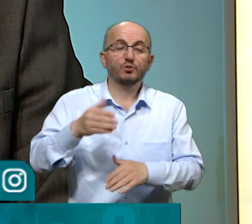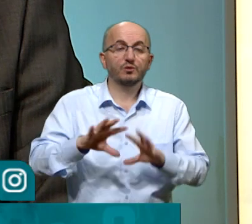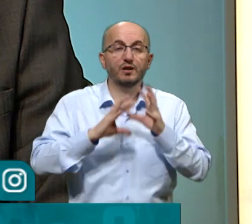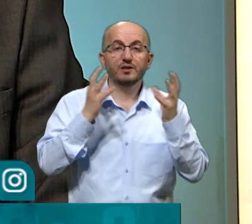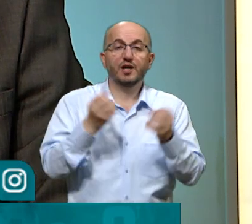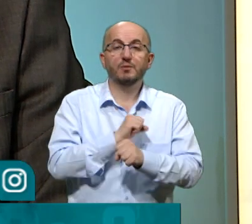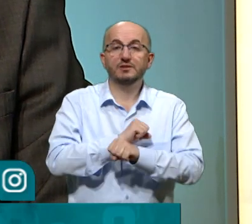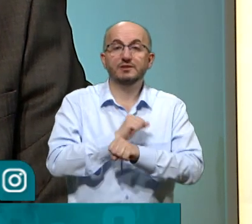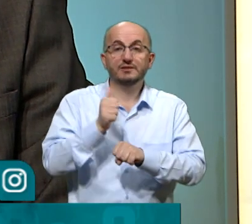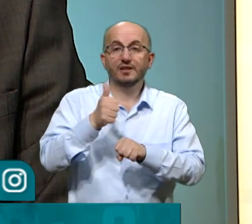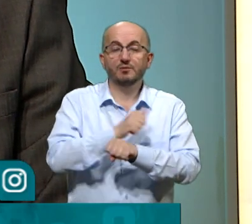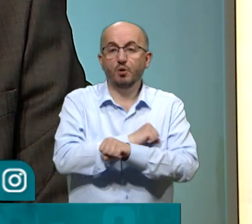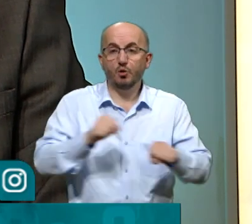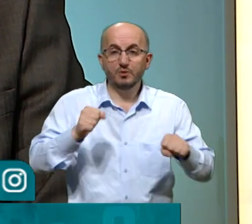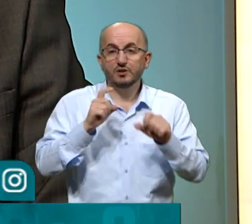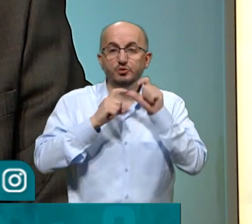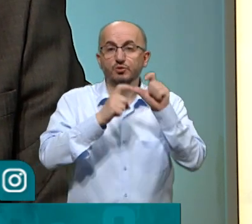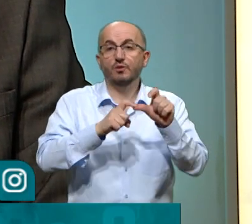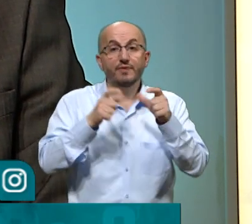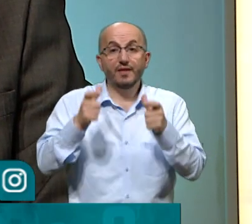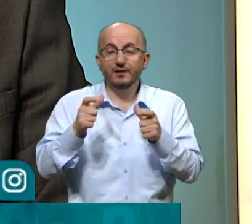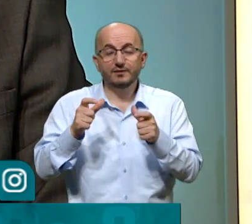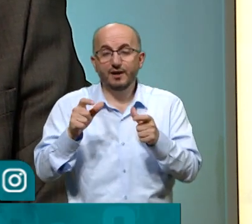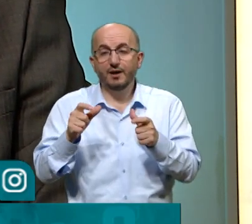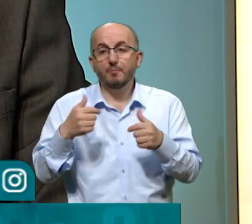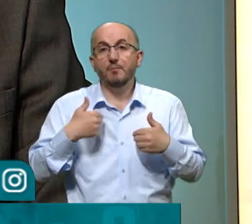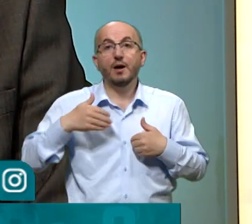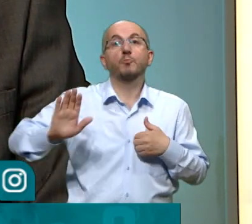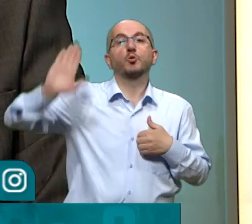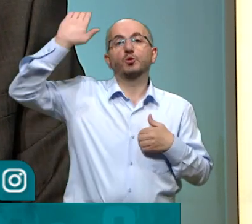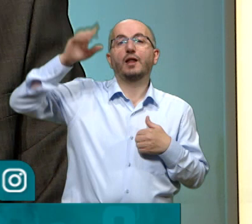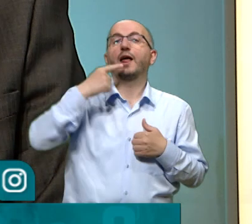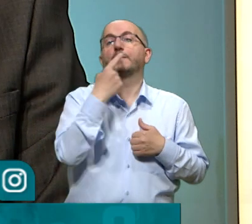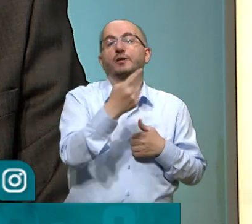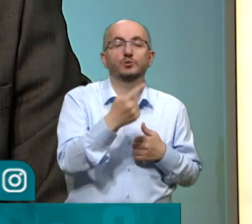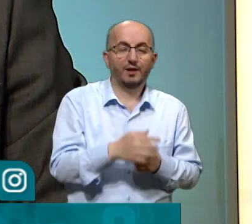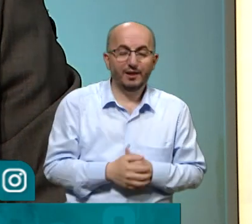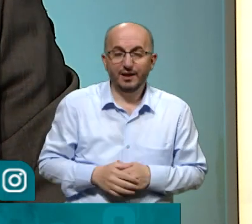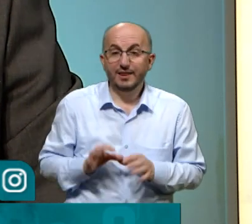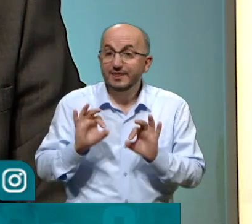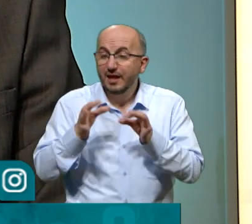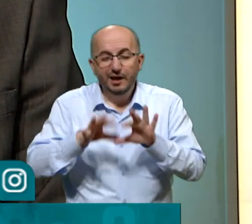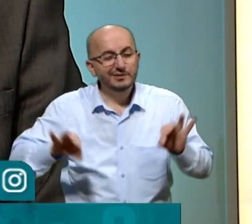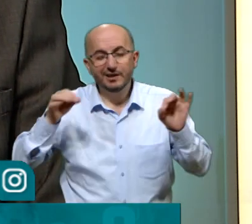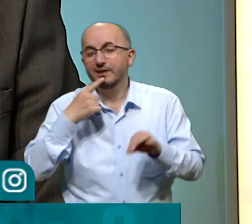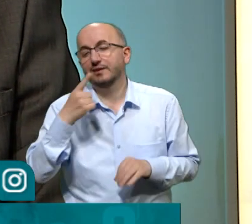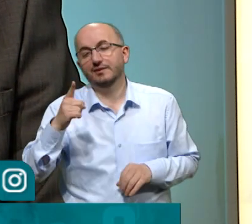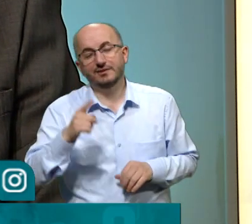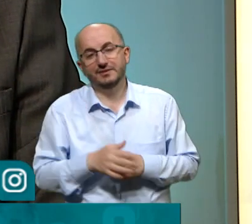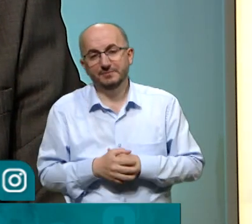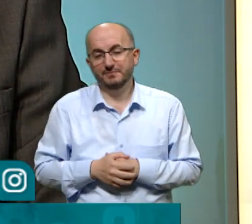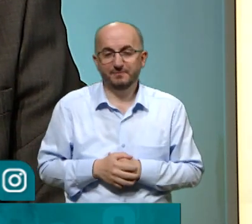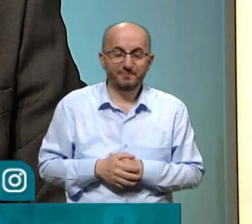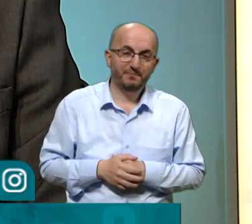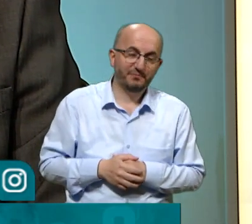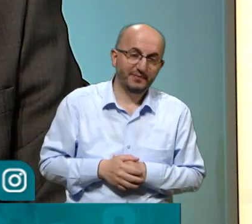kopacağını soran Nerededir o Bedevi kalk dedi ki buradayım yarasına benim dedim ne hazırladın dedi